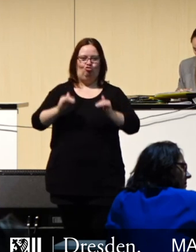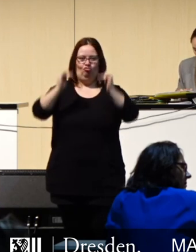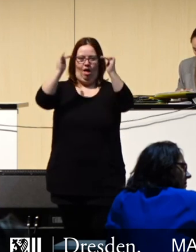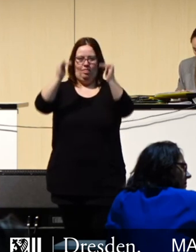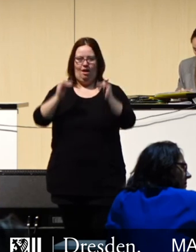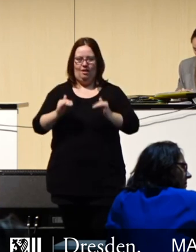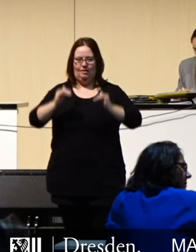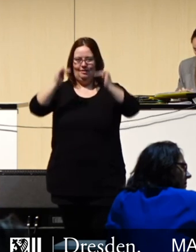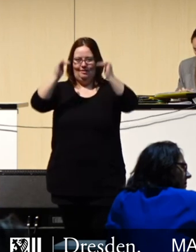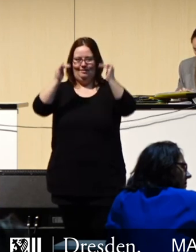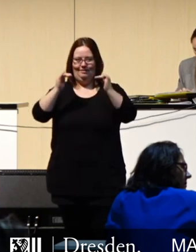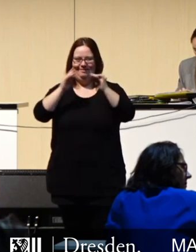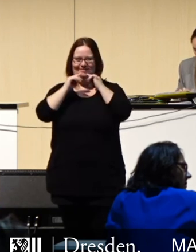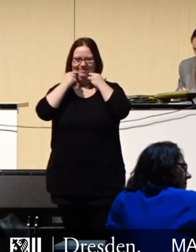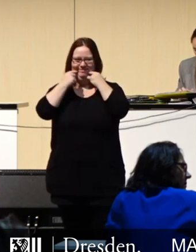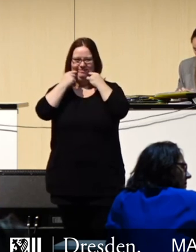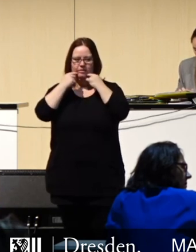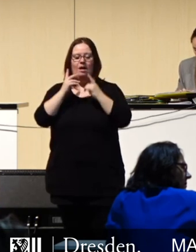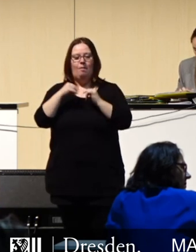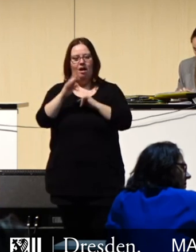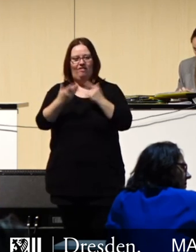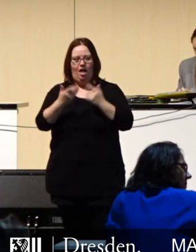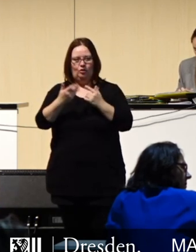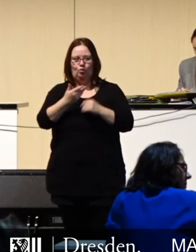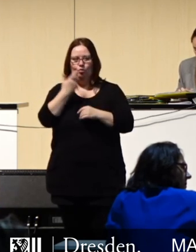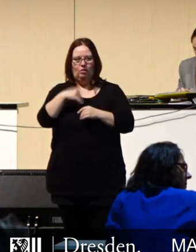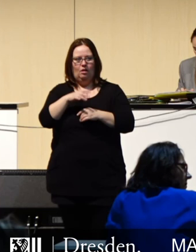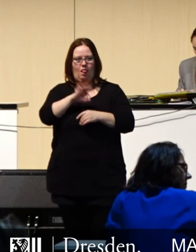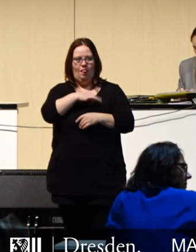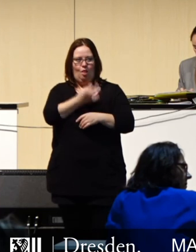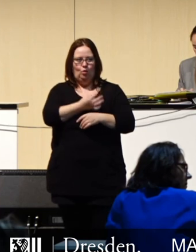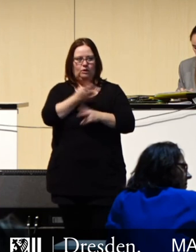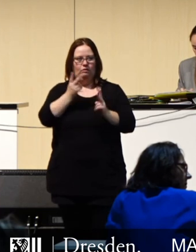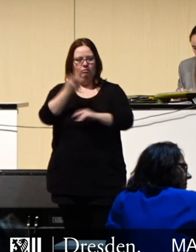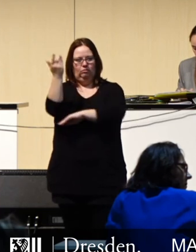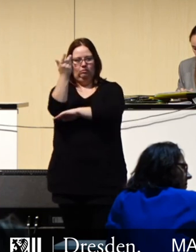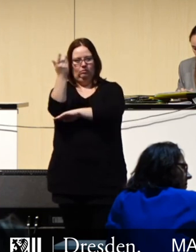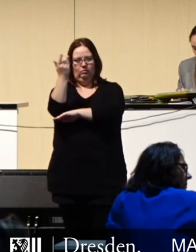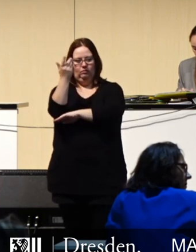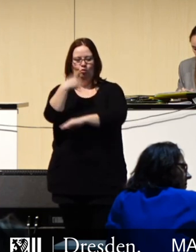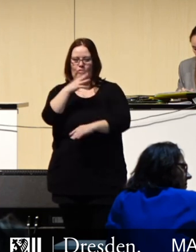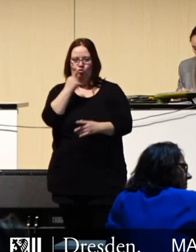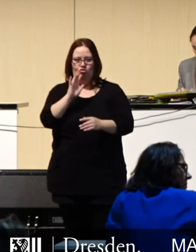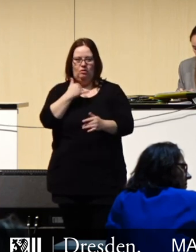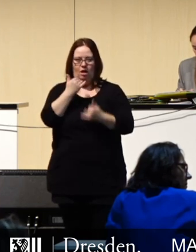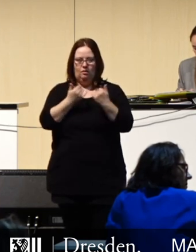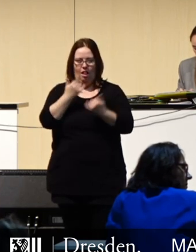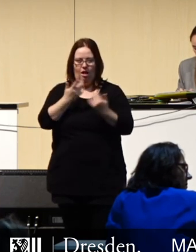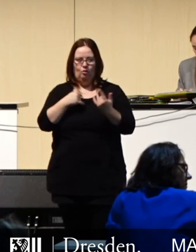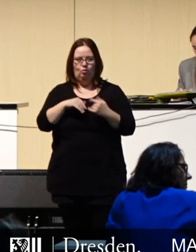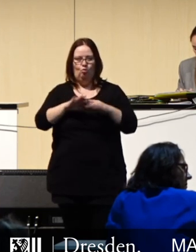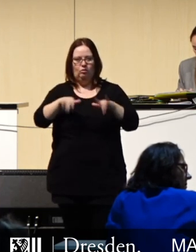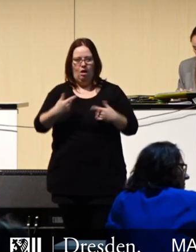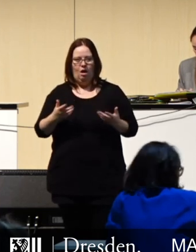Ihr Amt legen, Smiley. Aber da Sie offensichtlich keinen Bock haben, uns die rhetorische Sedierung ersparen möchten oder schlicht